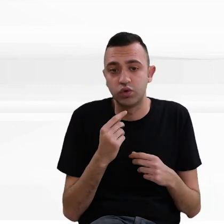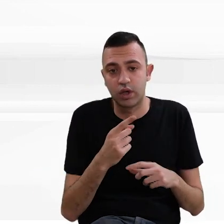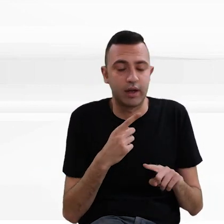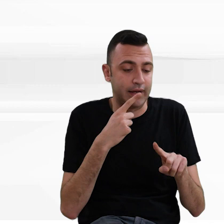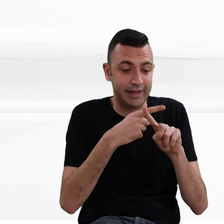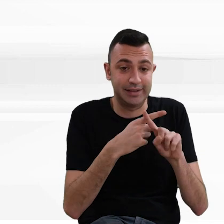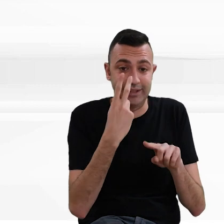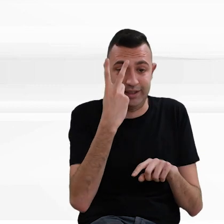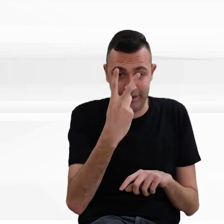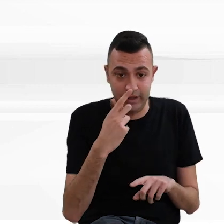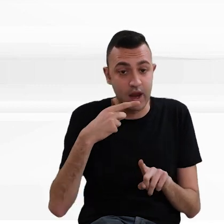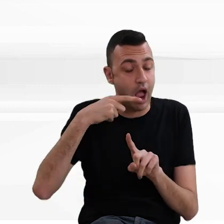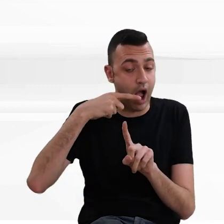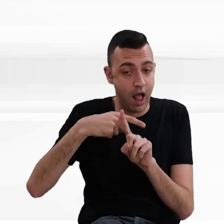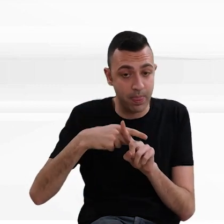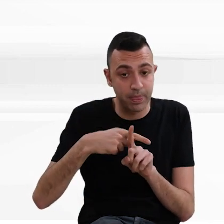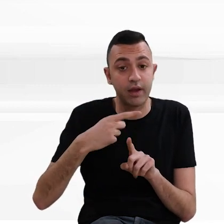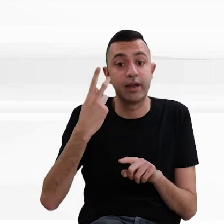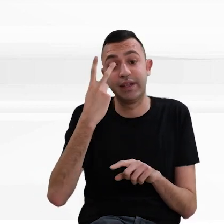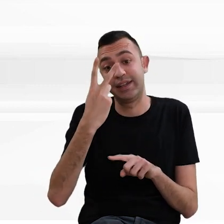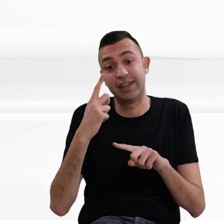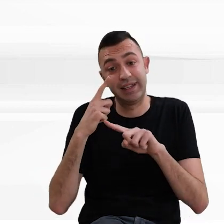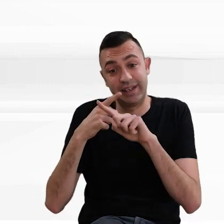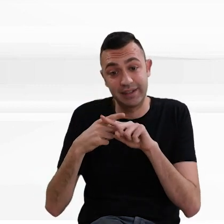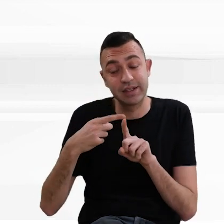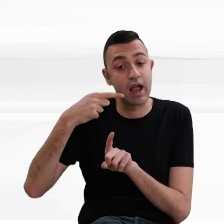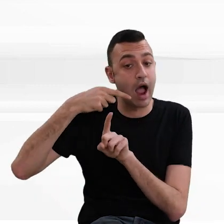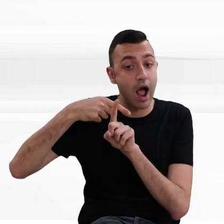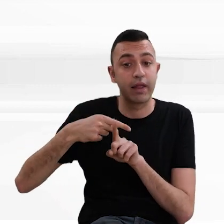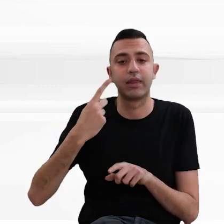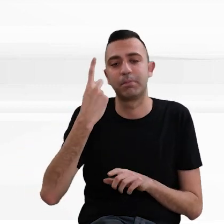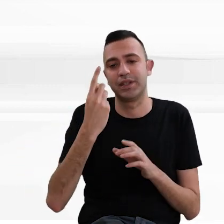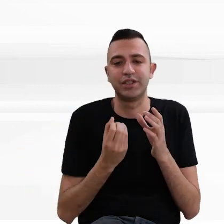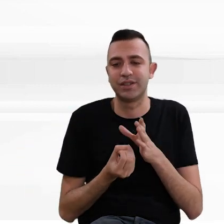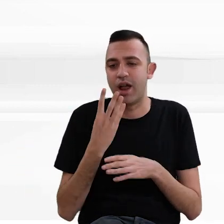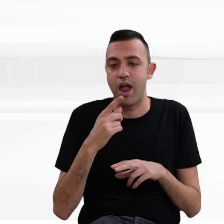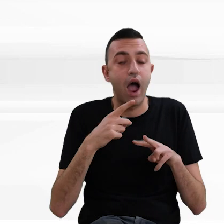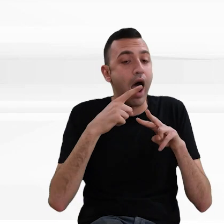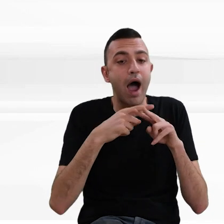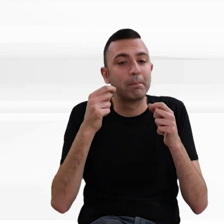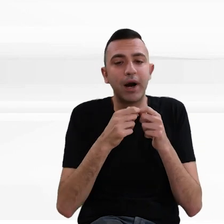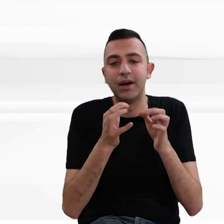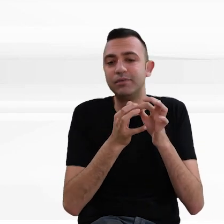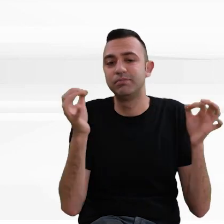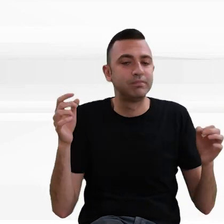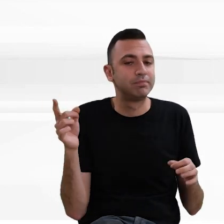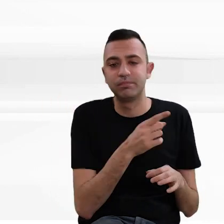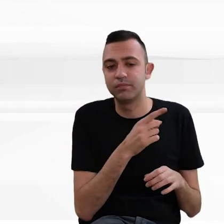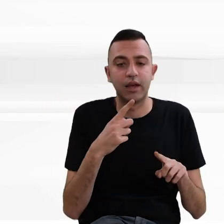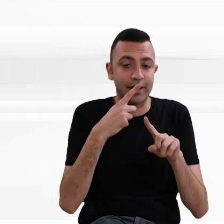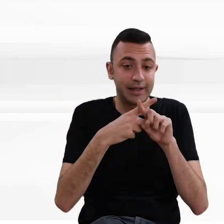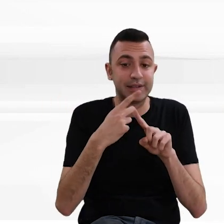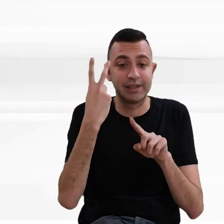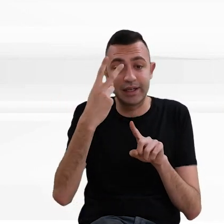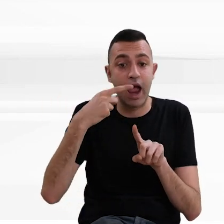öğrencilerim x kare artı 2x artı bir çıkar o halde AB doğru parçasının uzunluğu